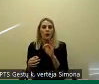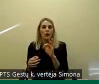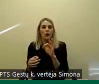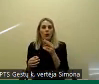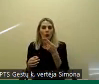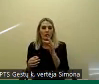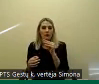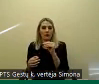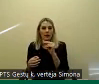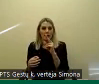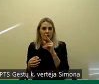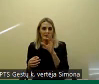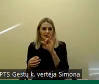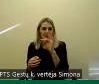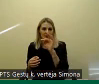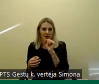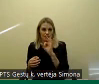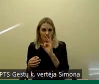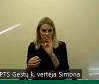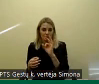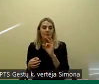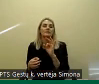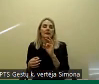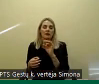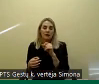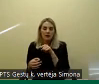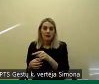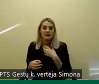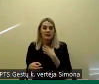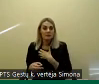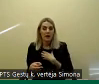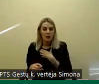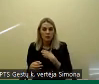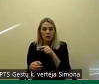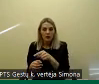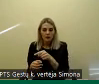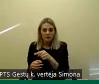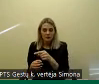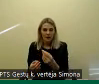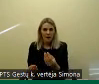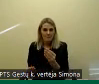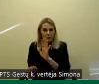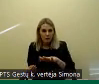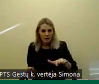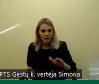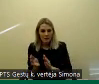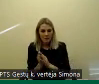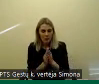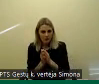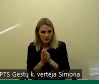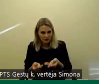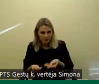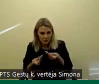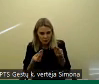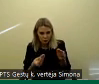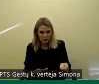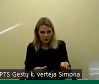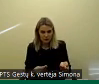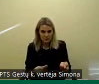turinys sietųsi su kontekstais, kurie mokinį motyvuoja aktyviam pažinimo procesui. Ir,